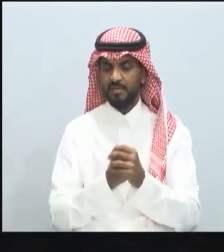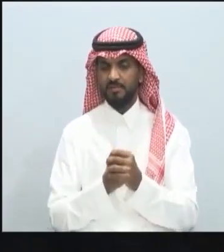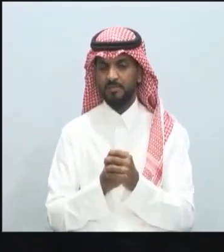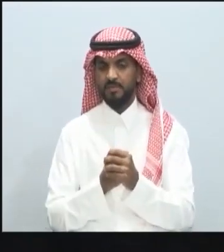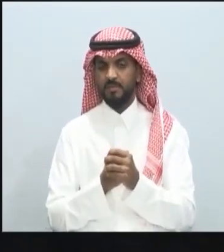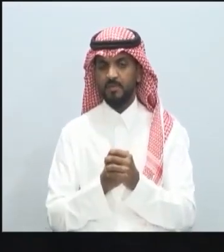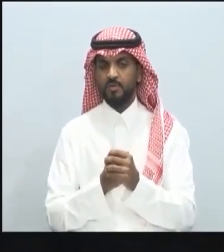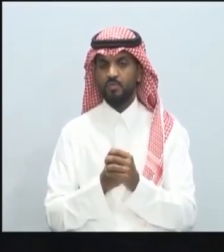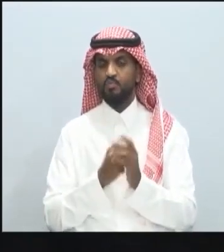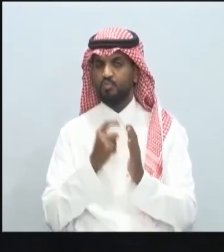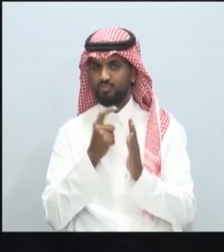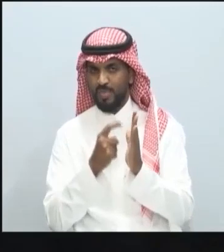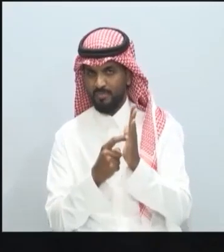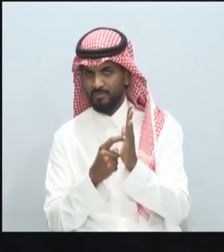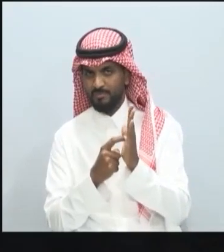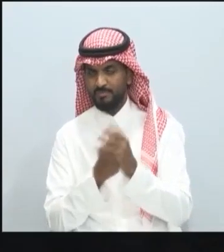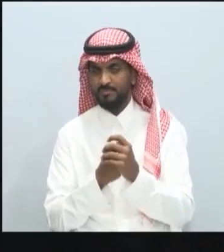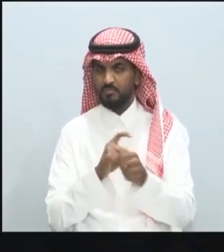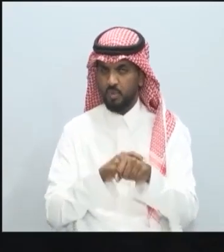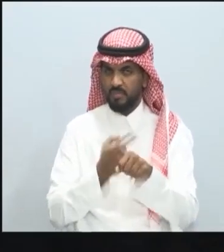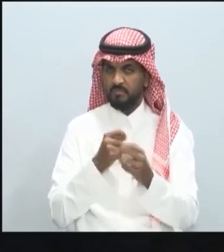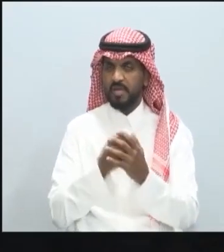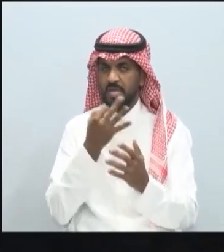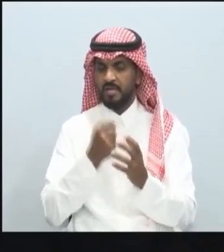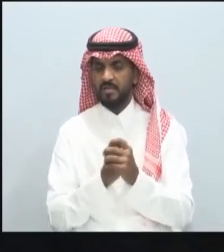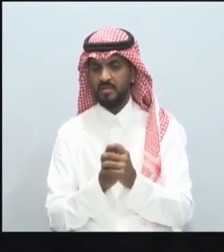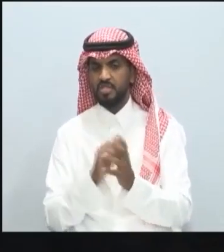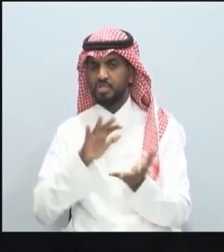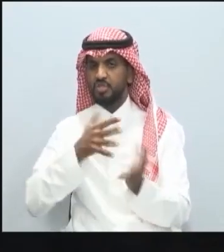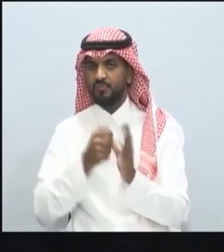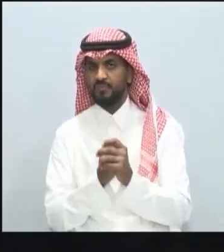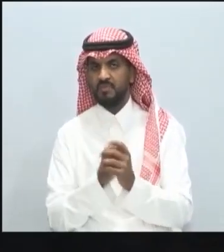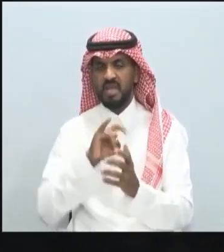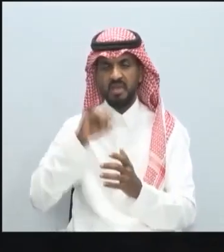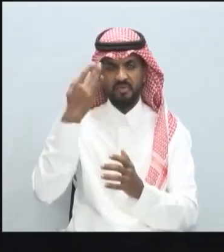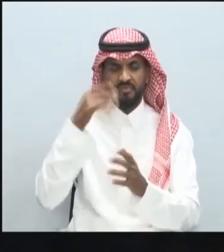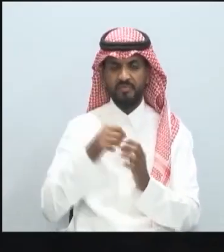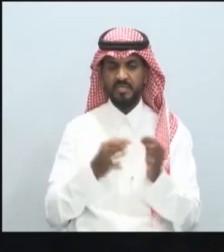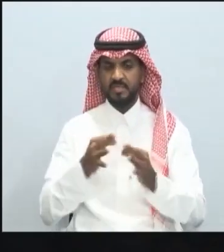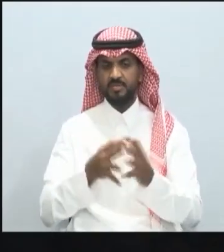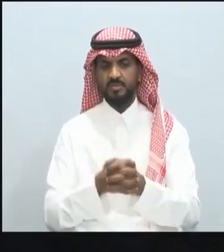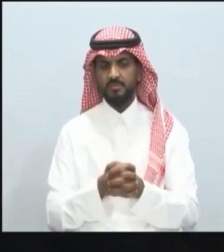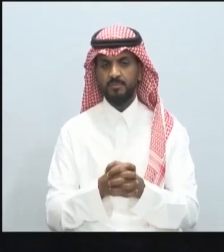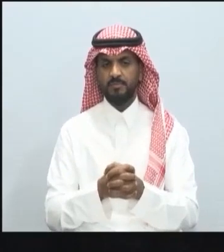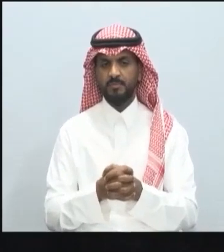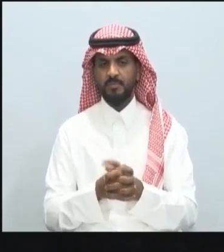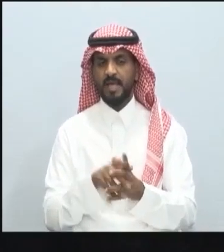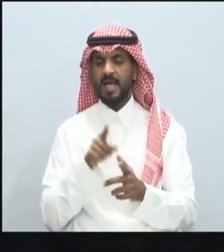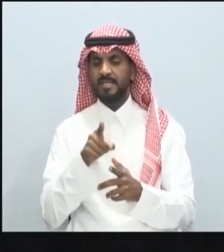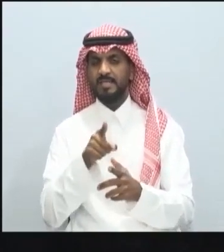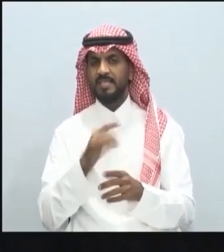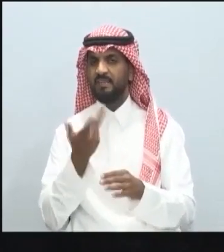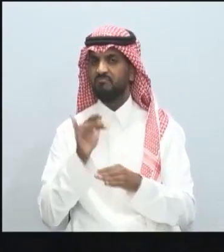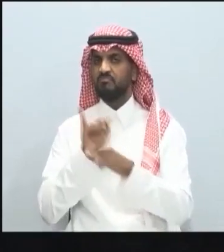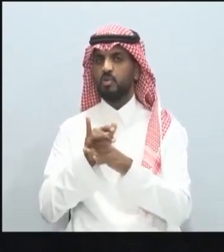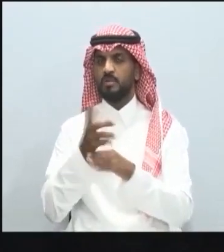منظم القراءه هنا صفها لزميل لا يعرف هذه الاستراتيجيه ولم يعرفها فانت كيف تشرح